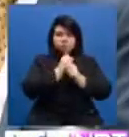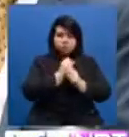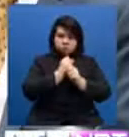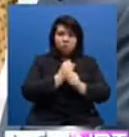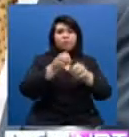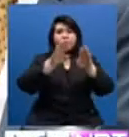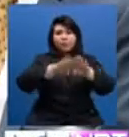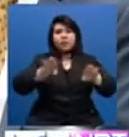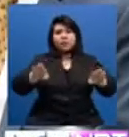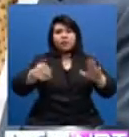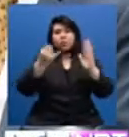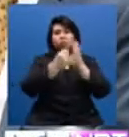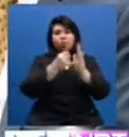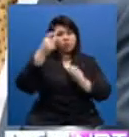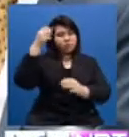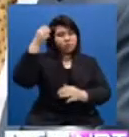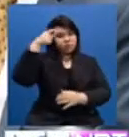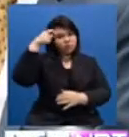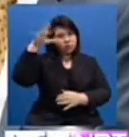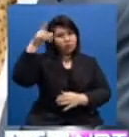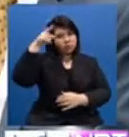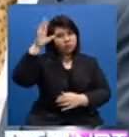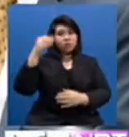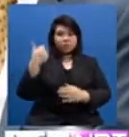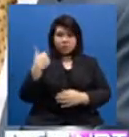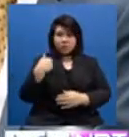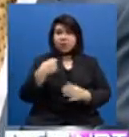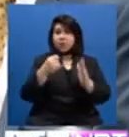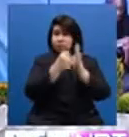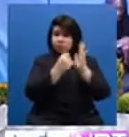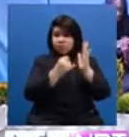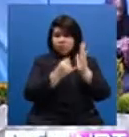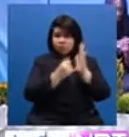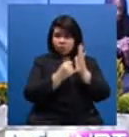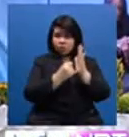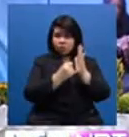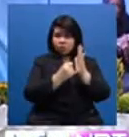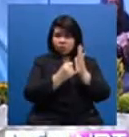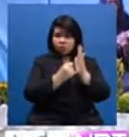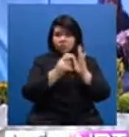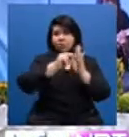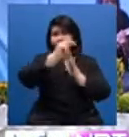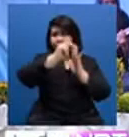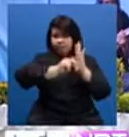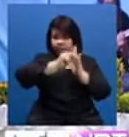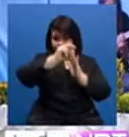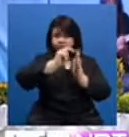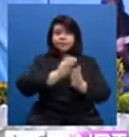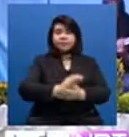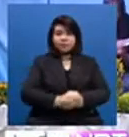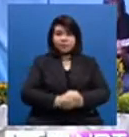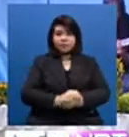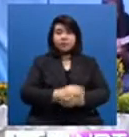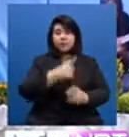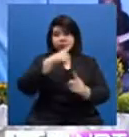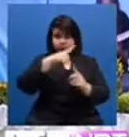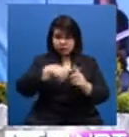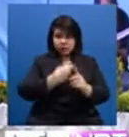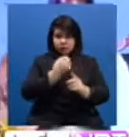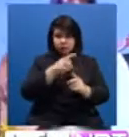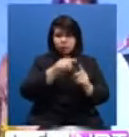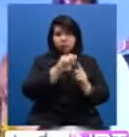ในถิ่นทุรกันดารที่โรงเรียนบ้านซะว่าตำบลดงพญาอำเภอบ่อเกลือจังหวัดน่านในวันที่ 12-14